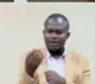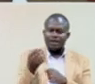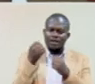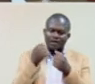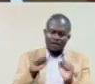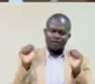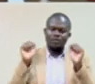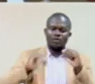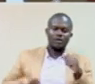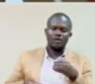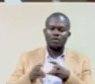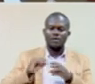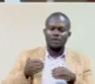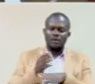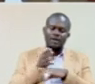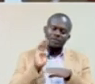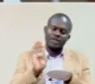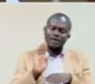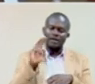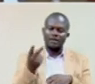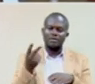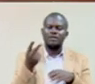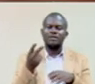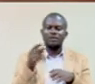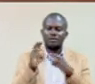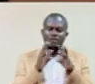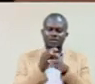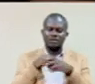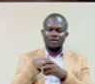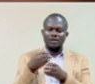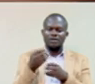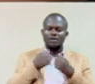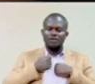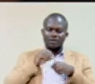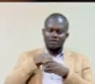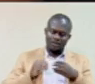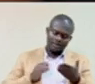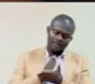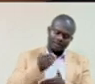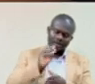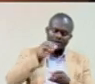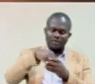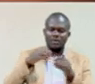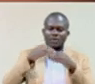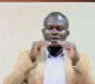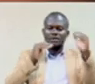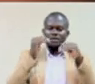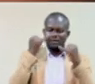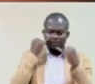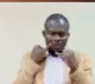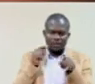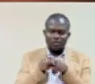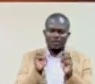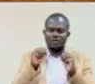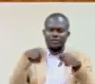zinyuranye ku buryo abagore basaga miliyari 2 ku isi no muri Afurika n'u Rwanda rurimo bahawe uburenganzira bwabo burimo no kuyobora inzego zikomeye nk'inteko